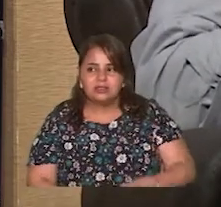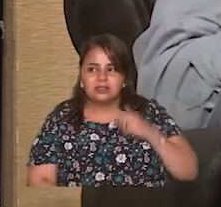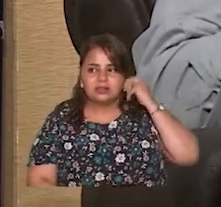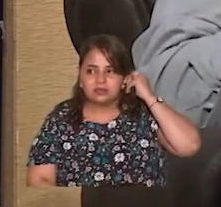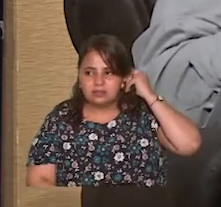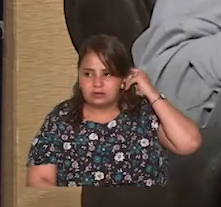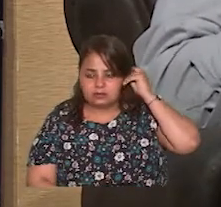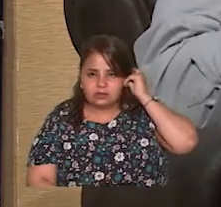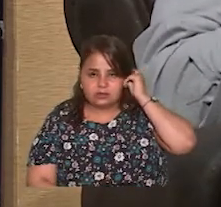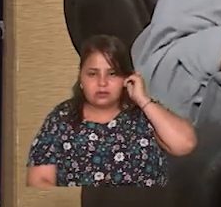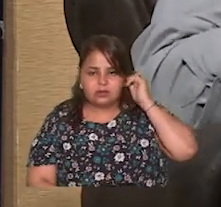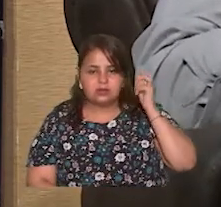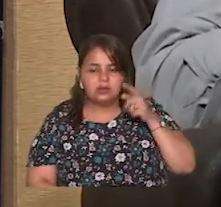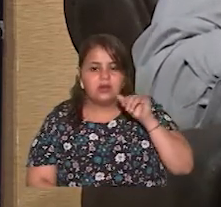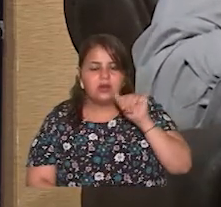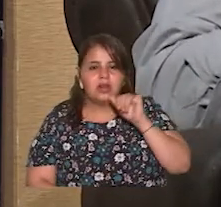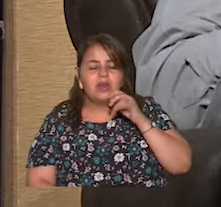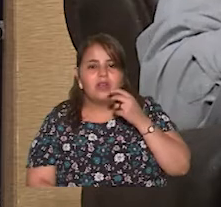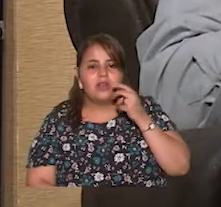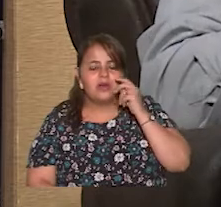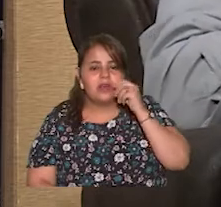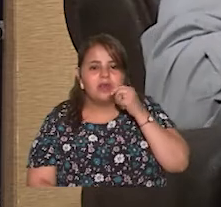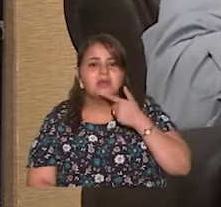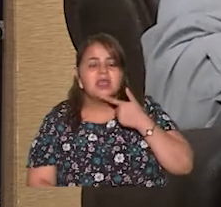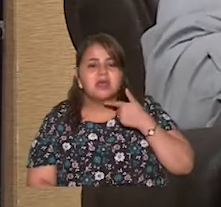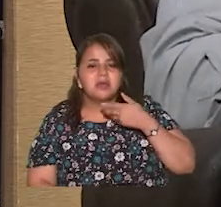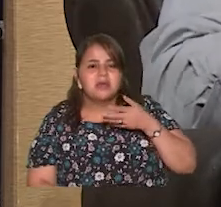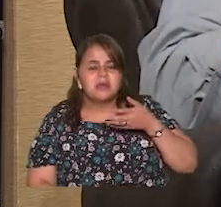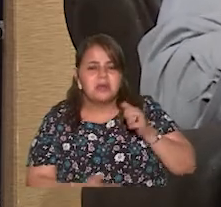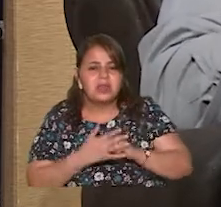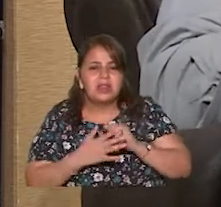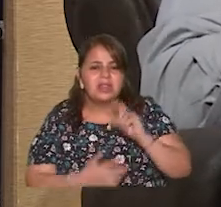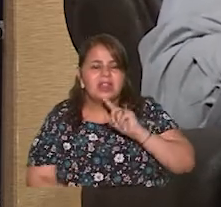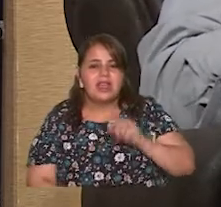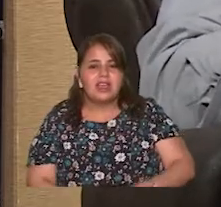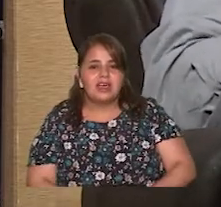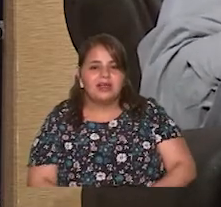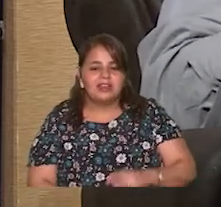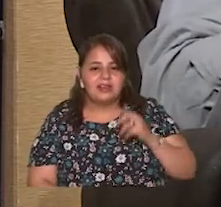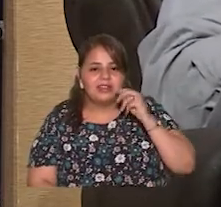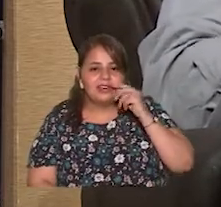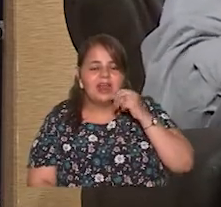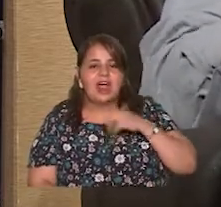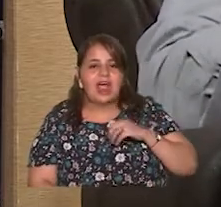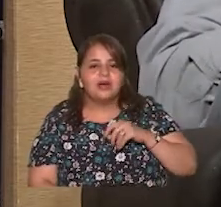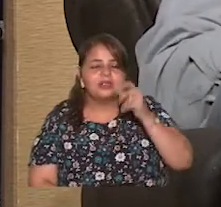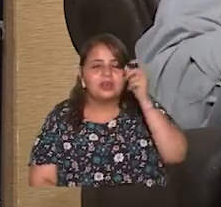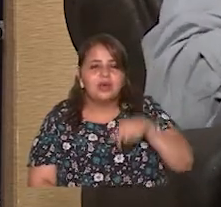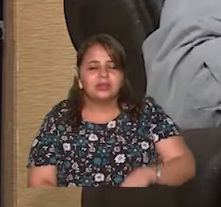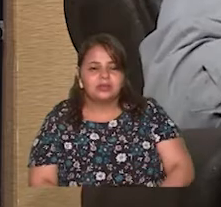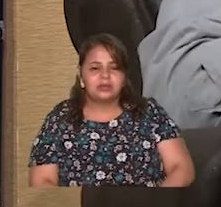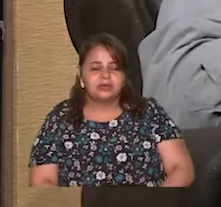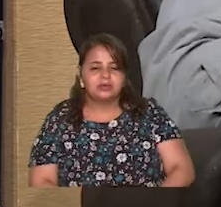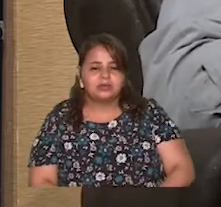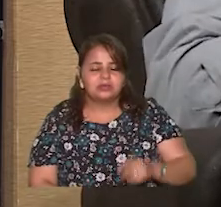هي دي فكره حتى عندنا دلوقتي. الراجل يحب يهرب بره البيت، هو عايز يبقى لوحده. يعني عشان كده دايما بقول حتى ادم لما